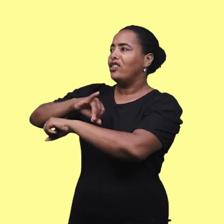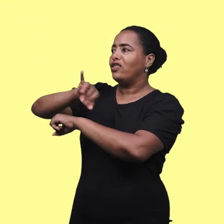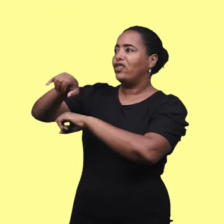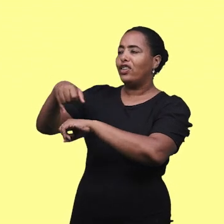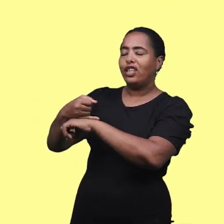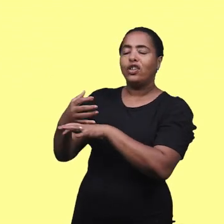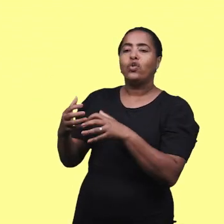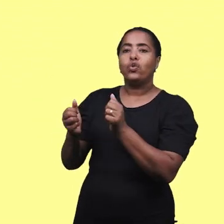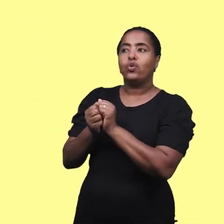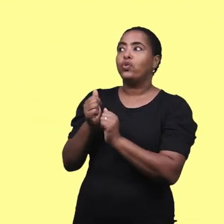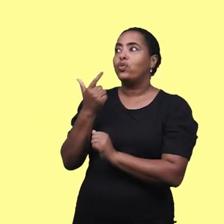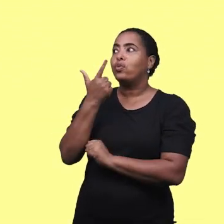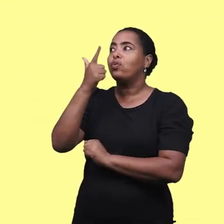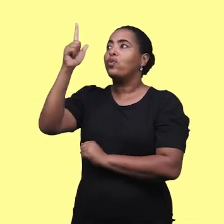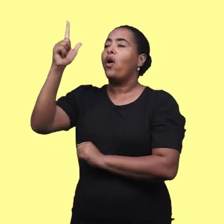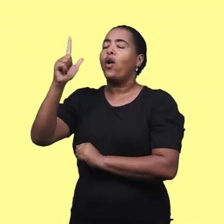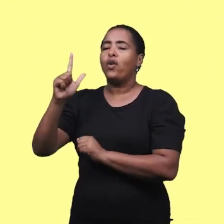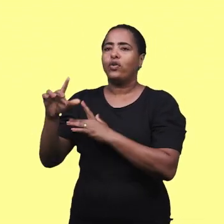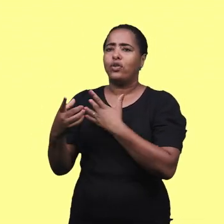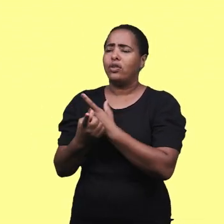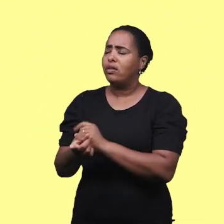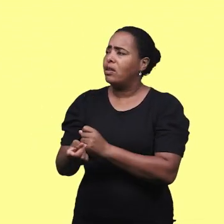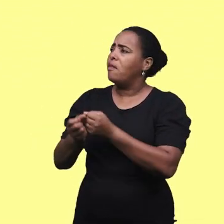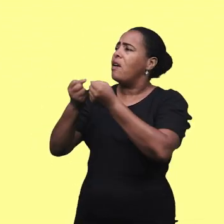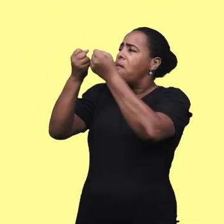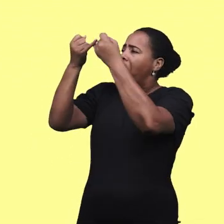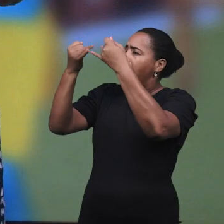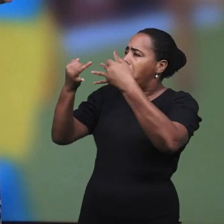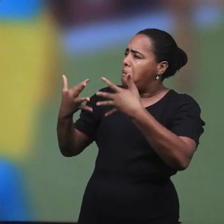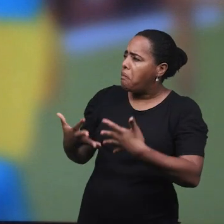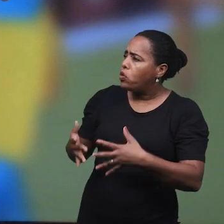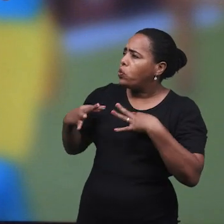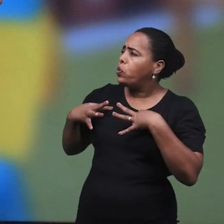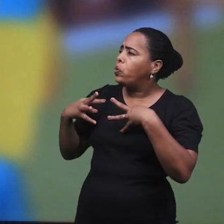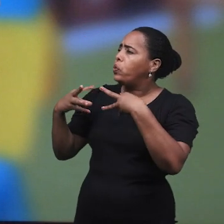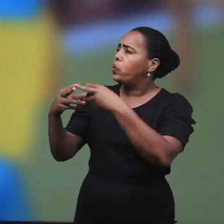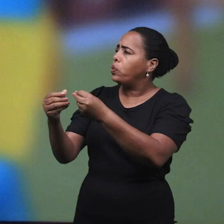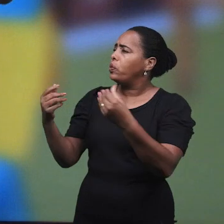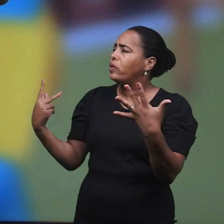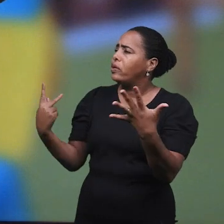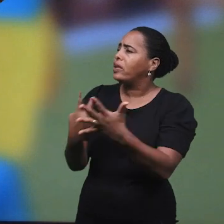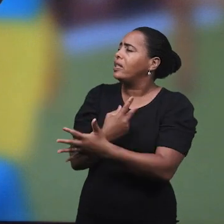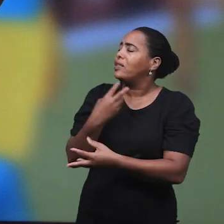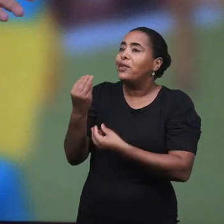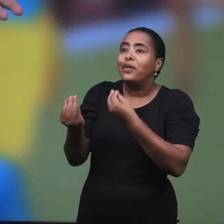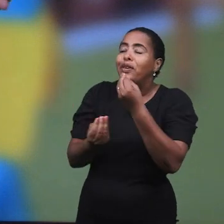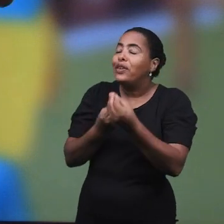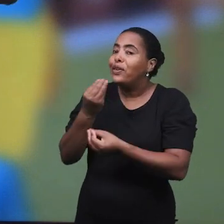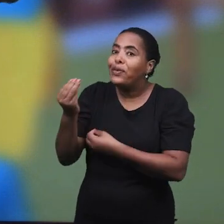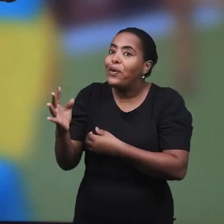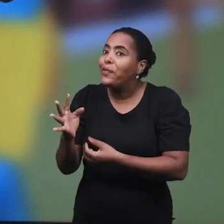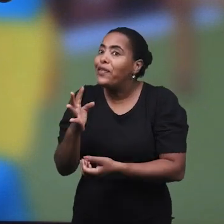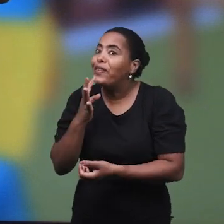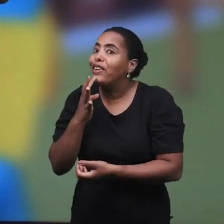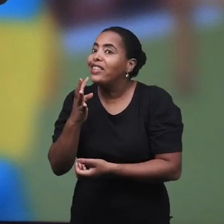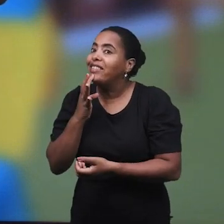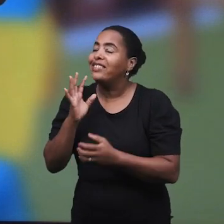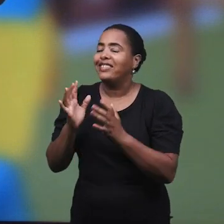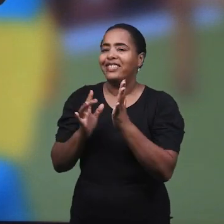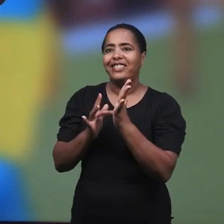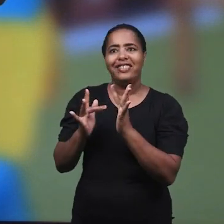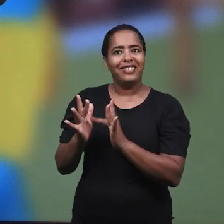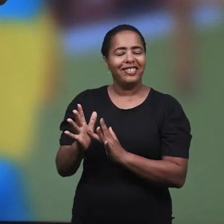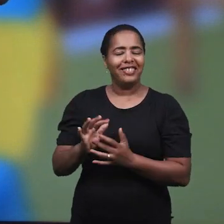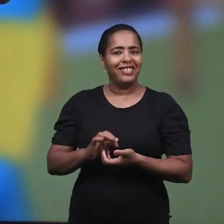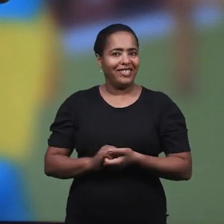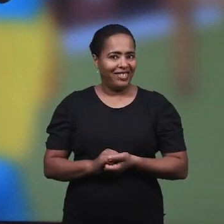Jérusalem ensemble avec les autres disciples et ont raconté tout ce qui s'était passé et comment ils ont